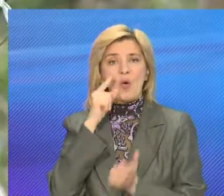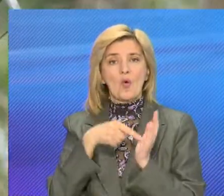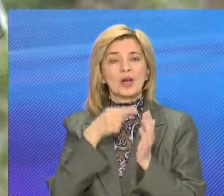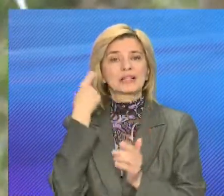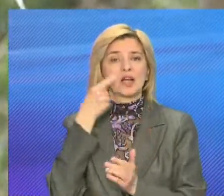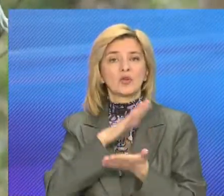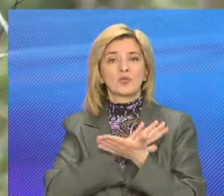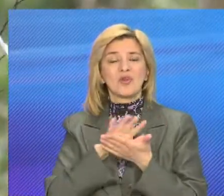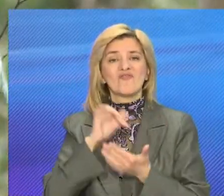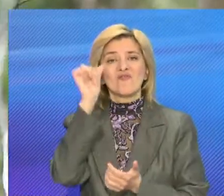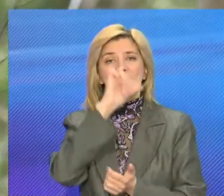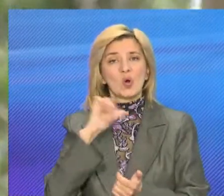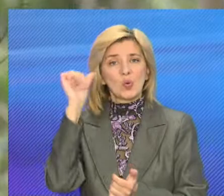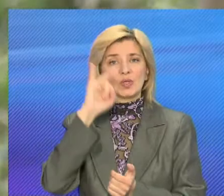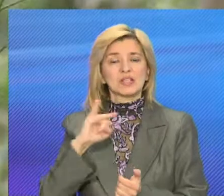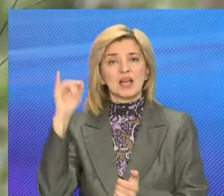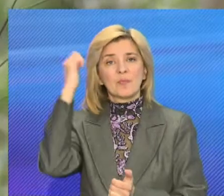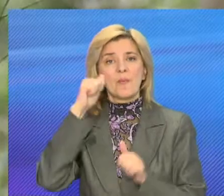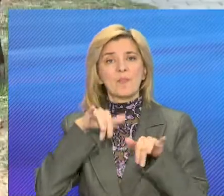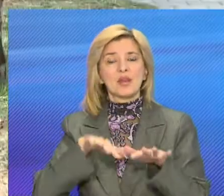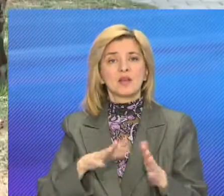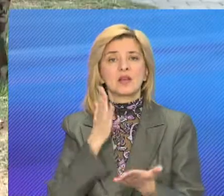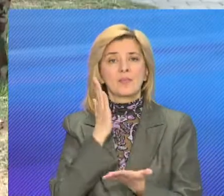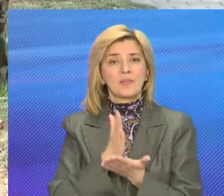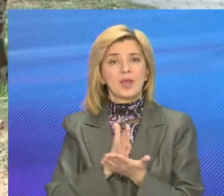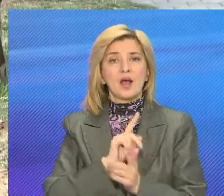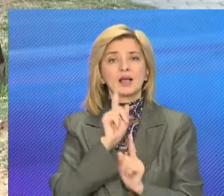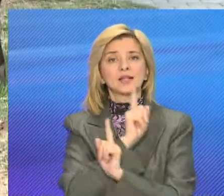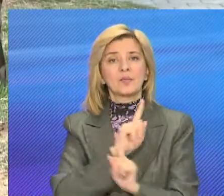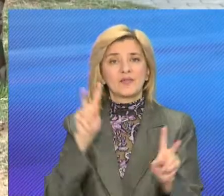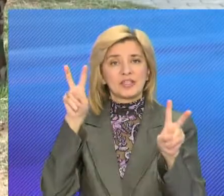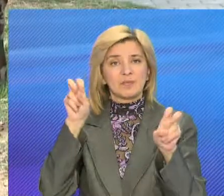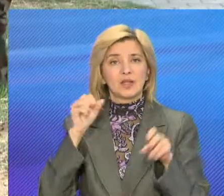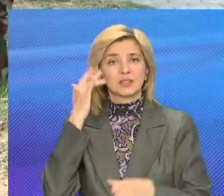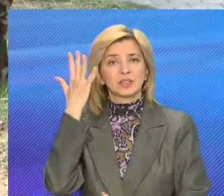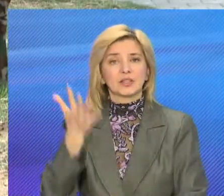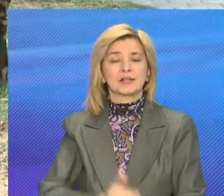чыстым. У год гістарычнай памяці мерапрыемства набыло асаблівы сімвалічны сэнс.